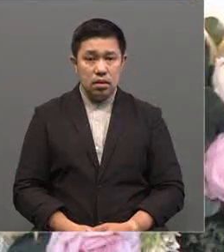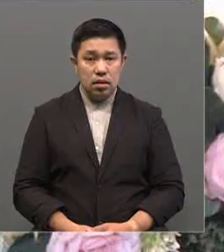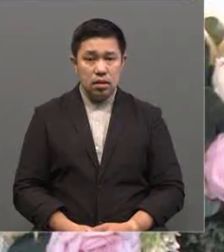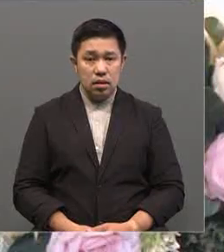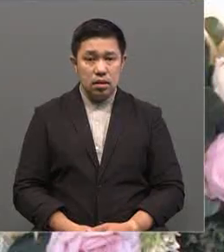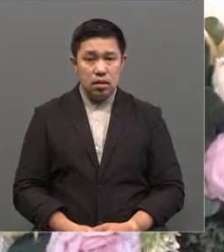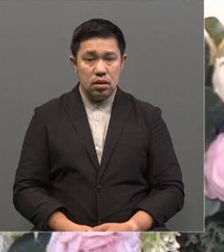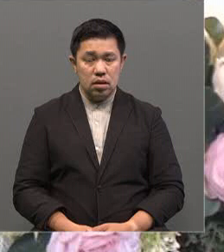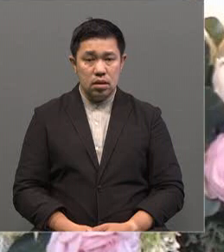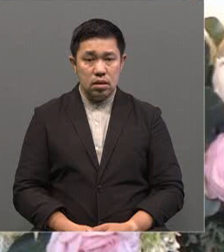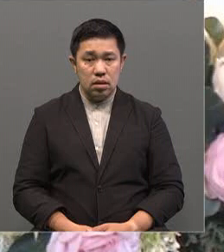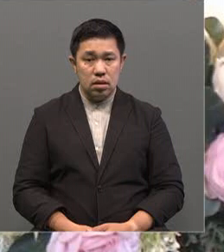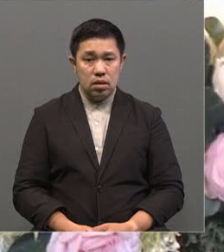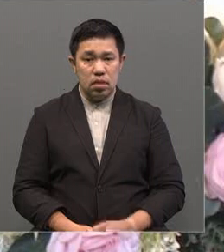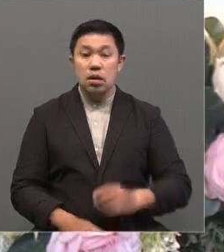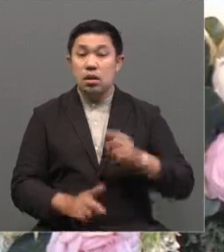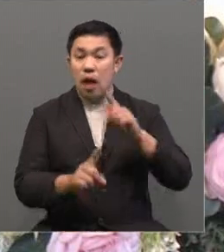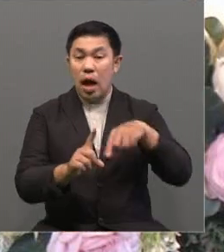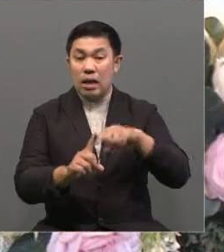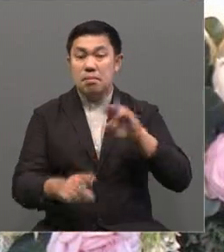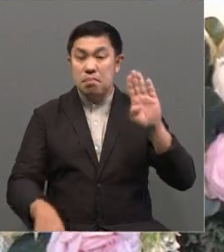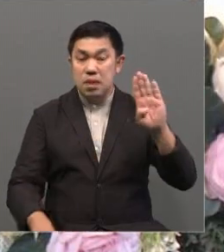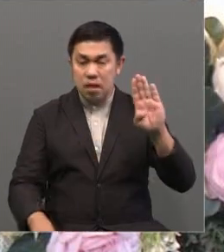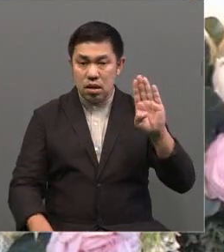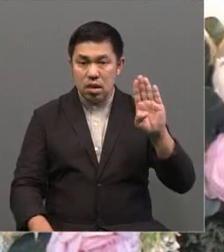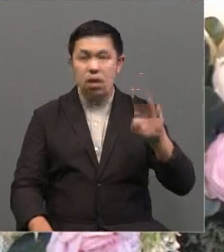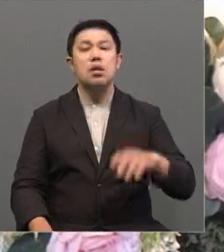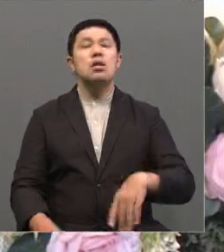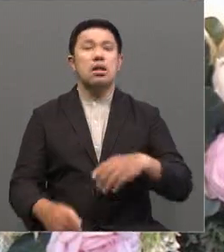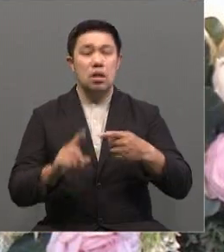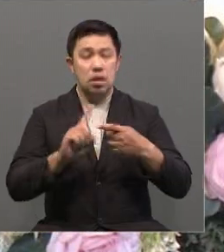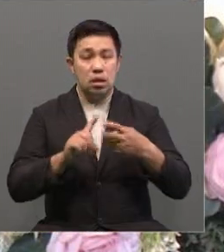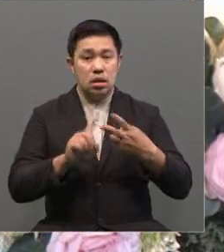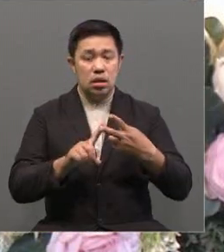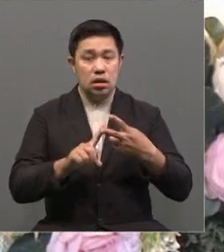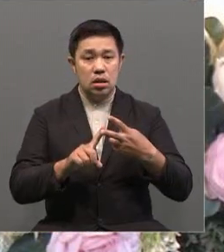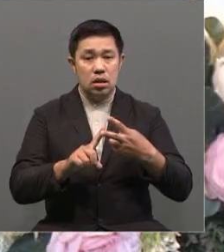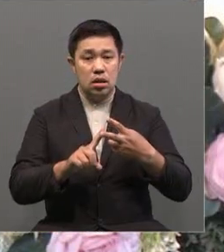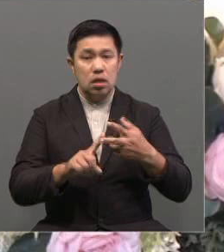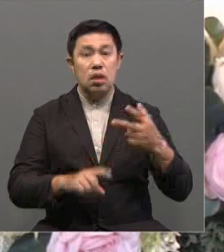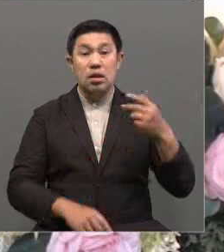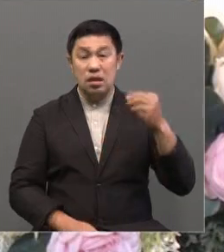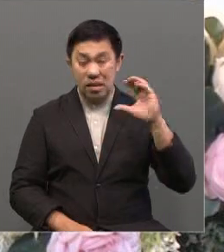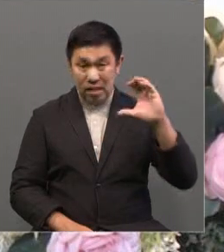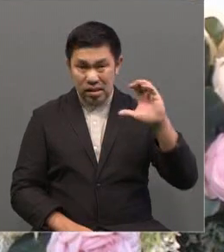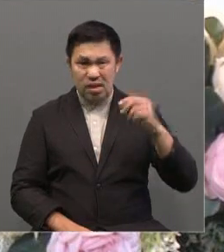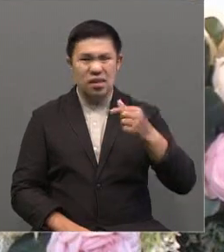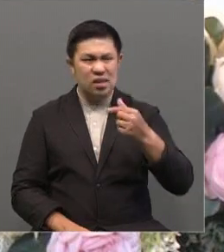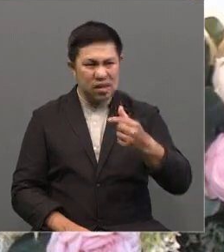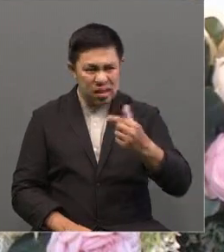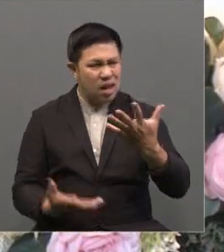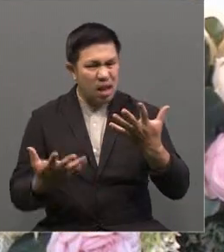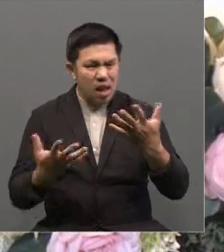วเนี้ย BCG B Bio นะครับ C Circular C Green นะครับ BCG